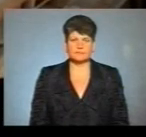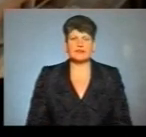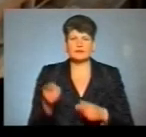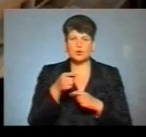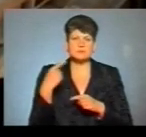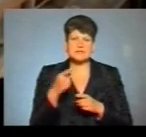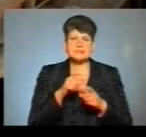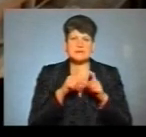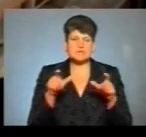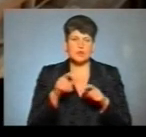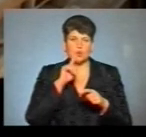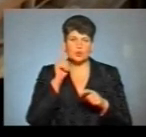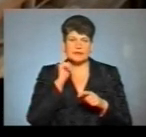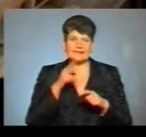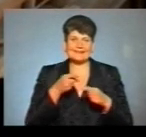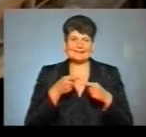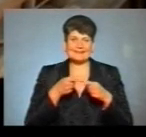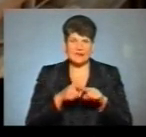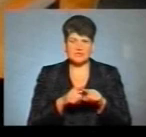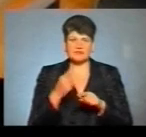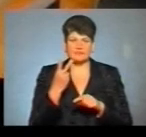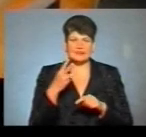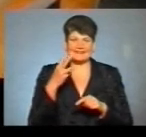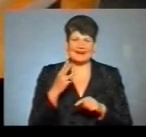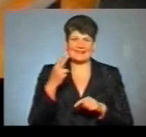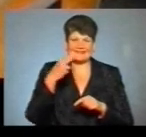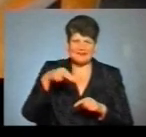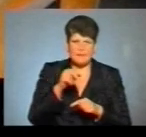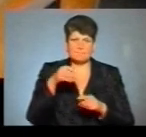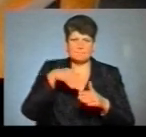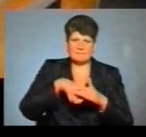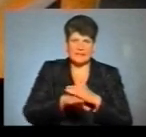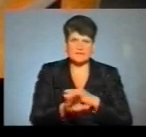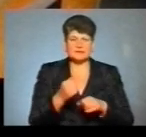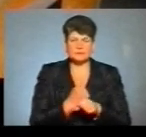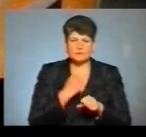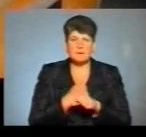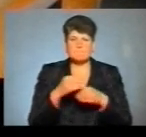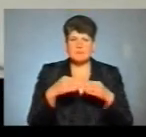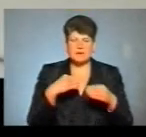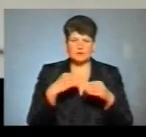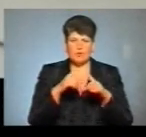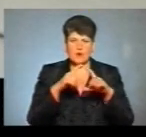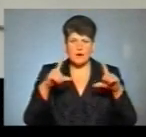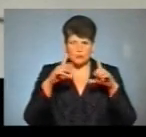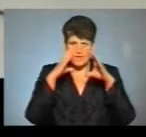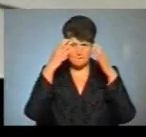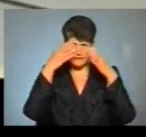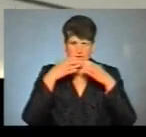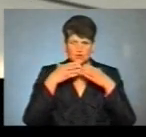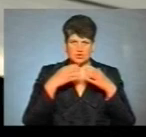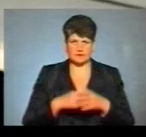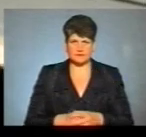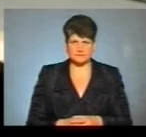На тернопільській станції юних техніків два 3D-принтери. На одному із них зараз друкують пластикову рамку для медичного щитка.